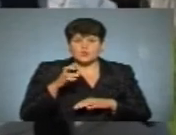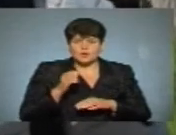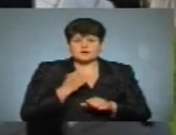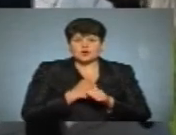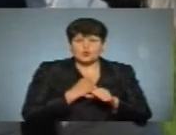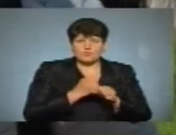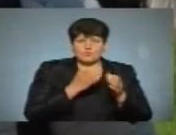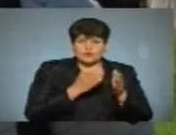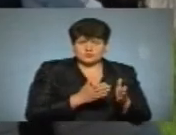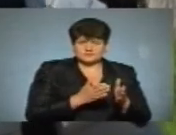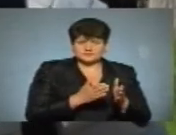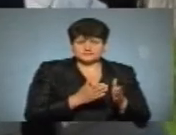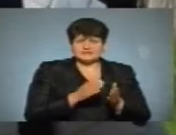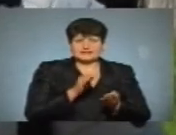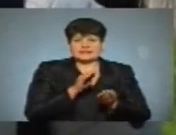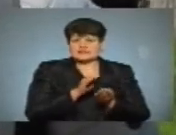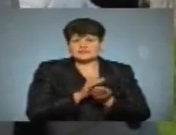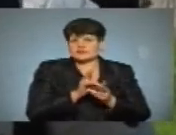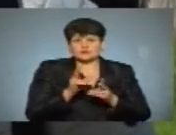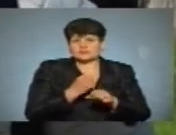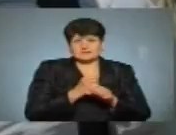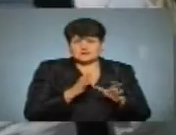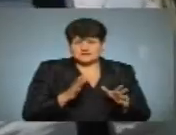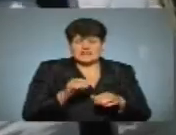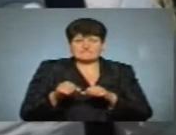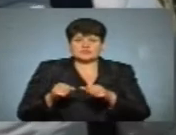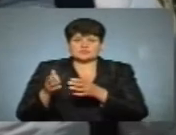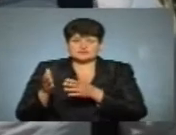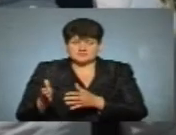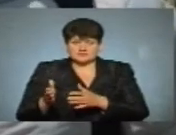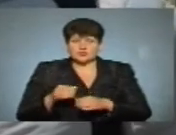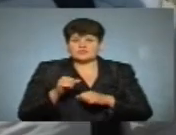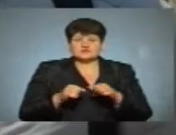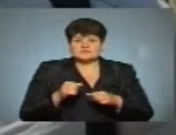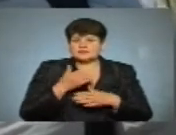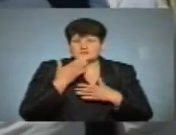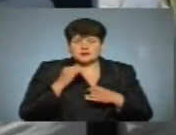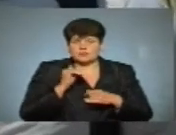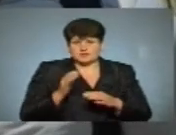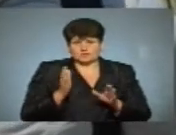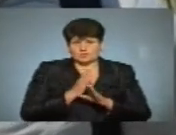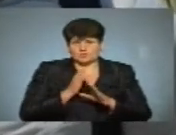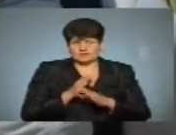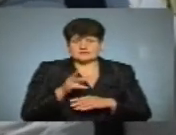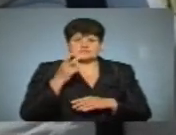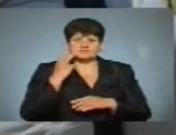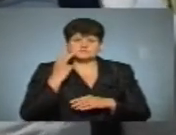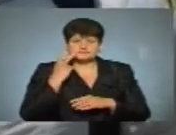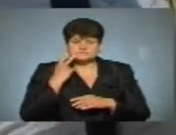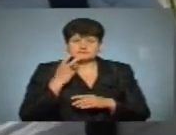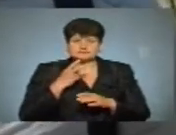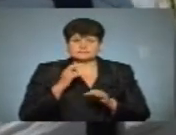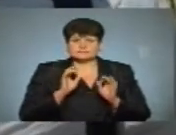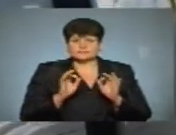робота, тому що на цвинтарі ніхто б не працював, і велосипед. Велосипедиста немає поганої погоди, він завжди виходить з